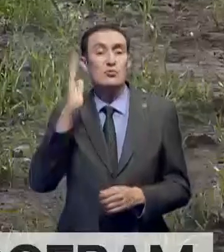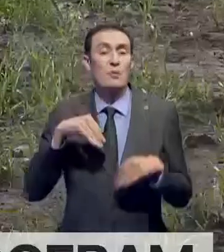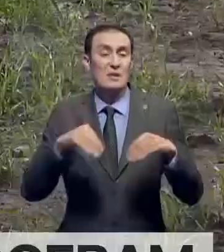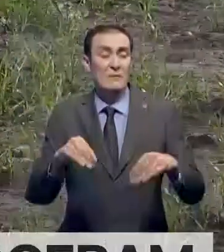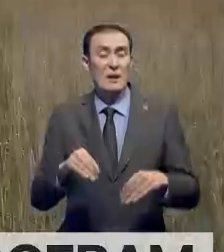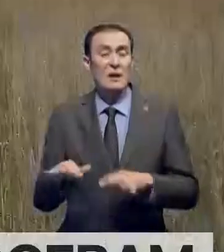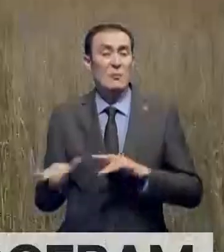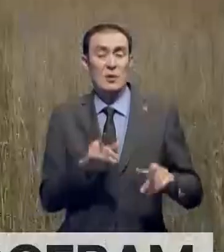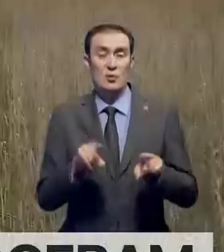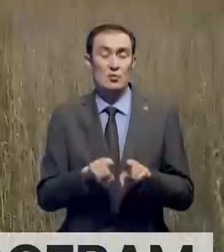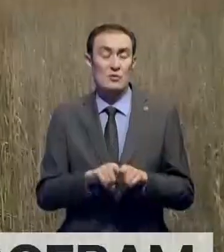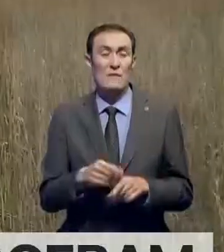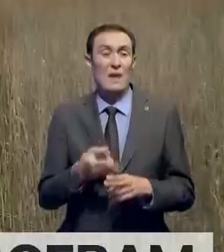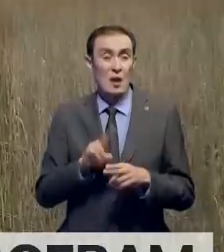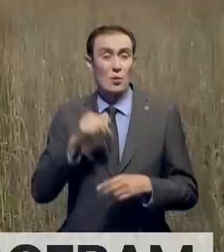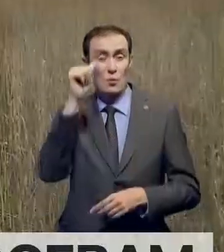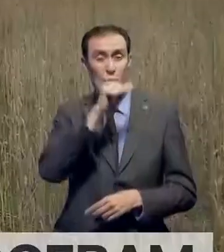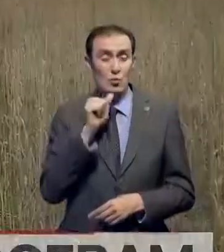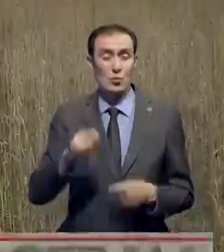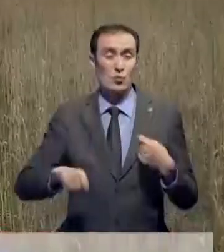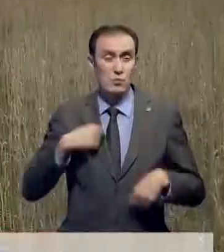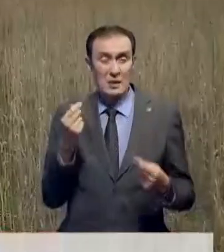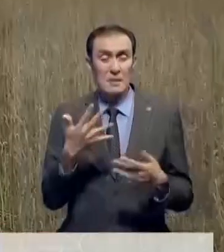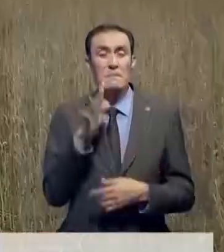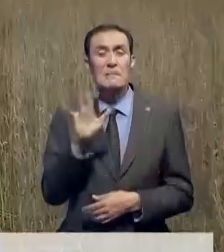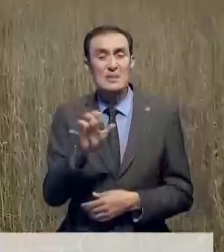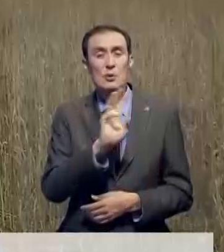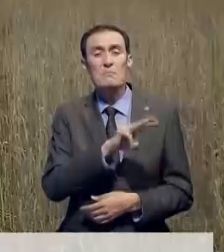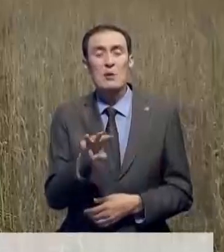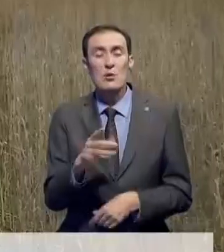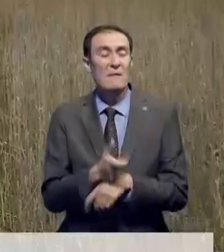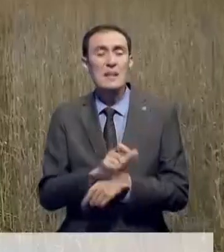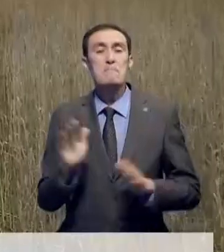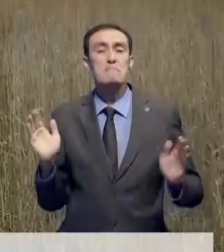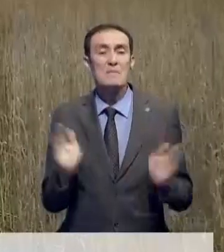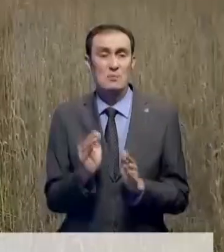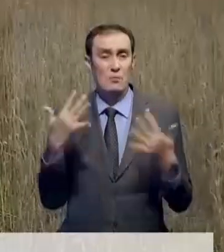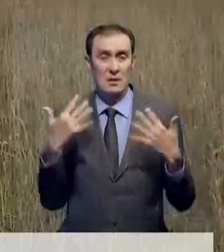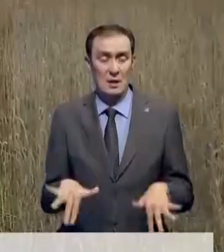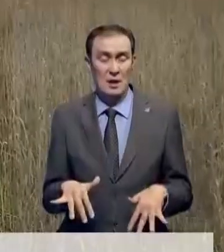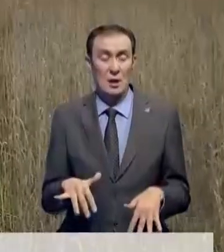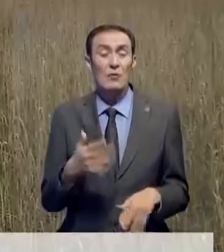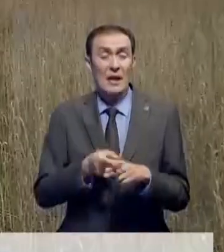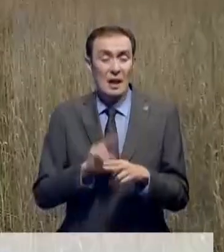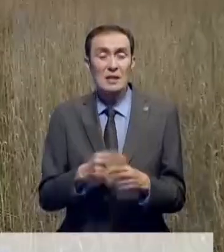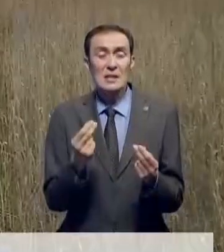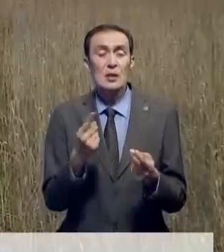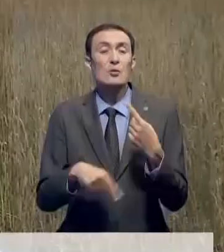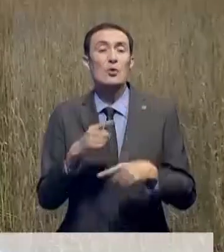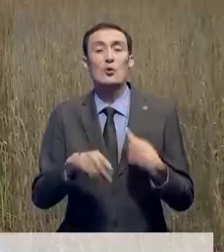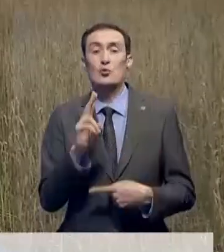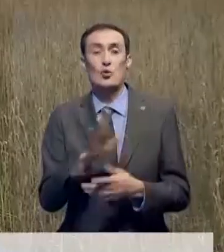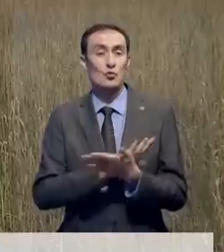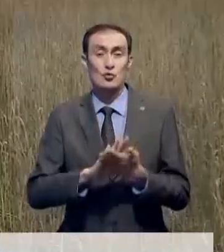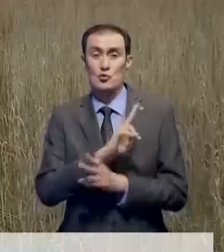посевная кампания. Самое малое в этом году вот мы понесли убыток на 500 миллионов. Самое малое. Просто нам кто эти затраты возместят? Никто